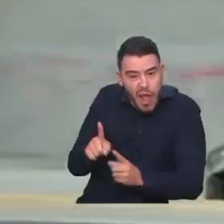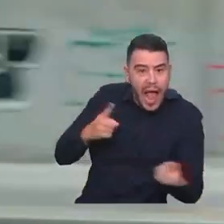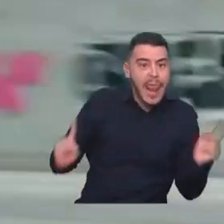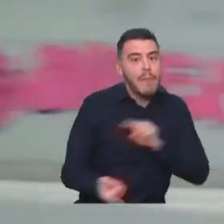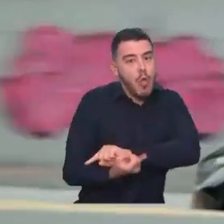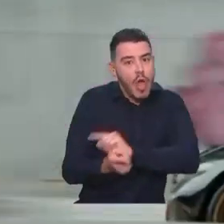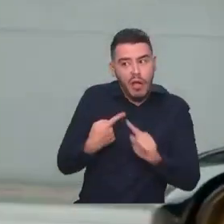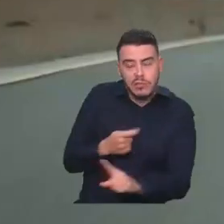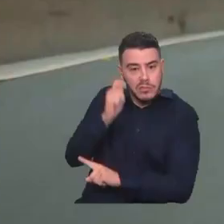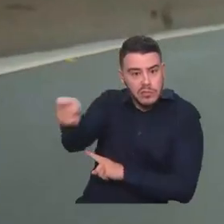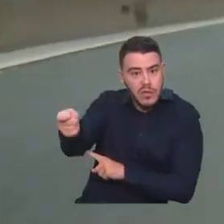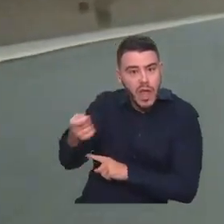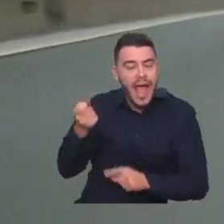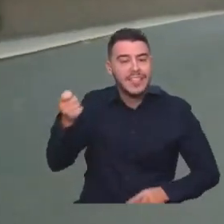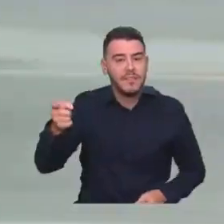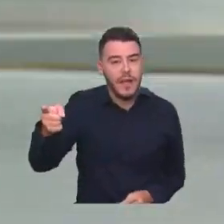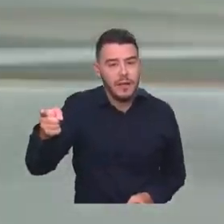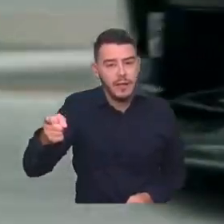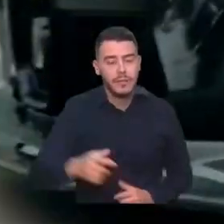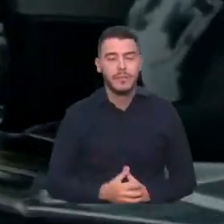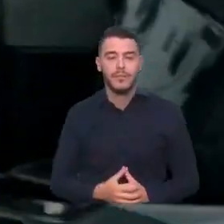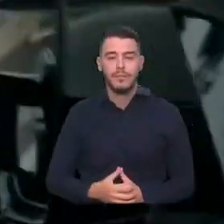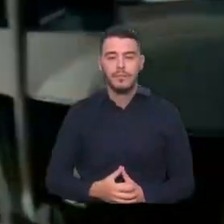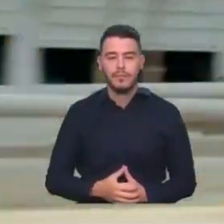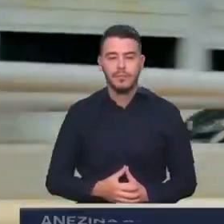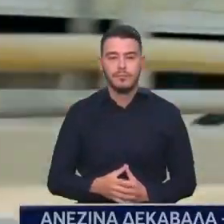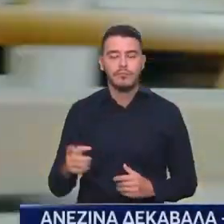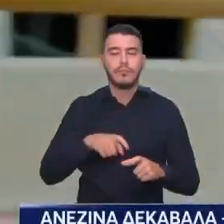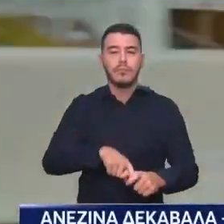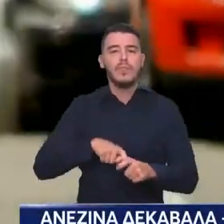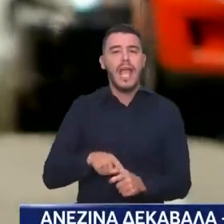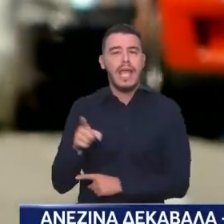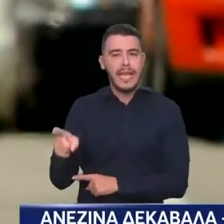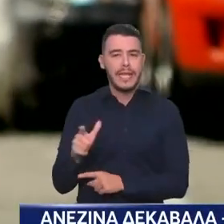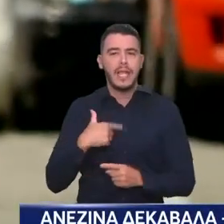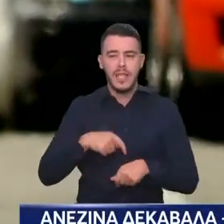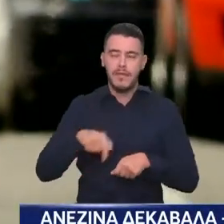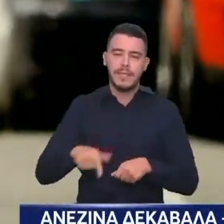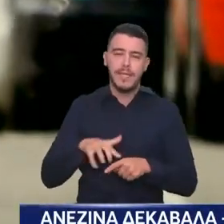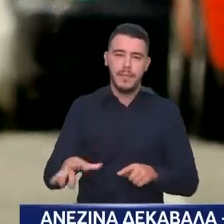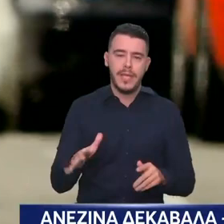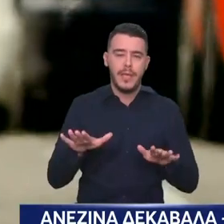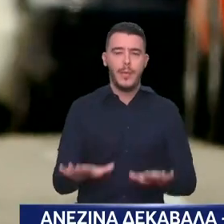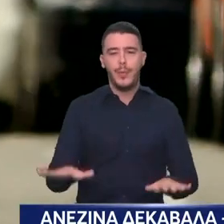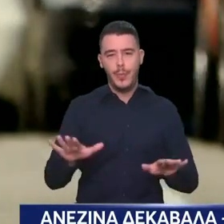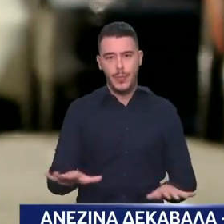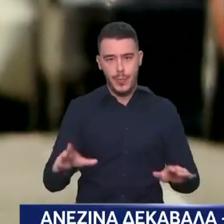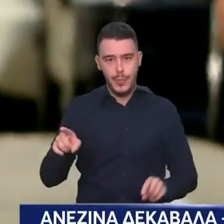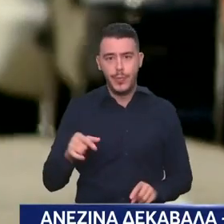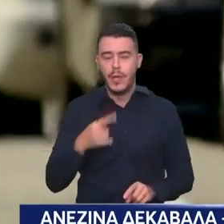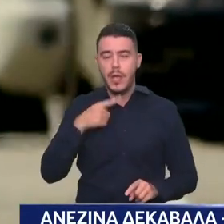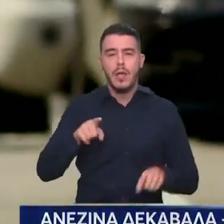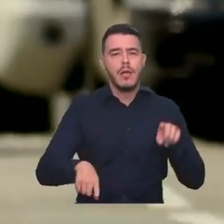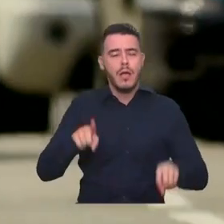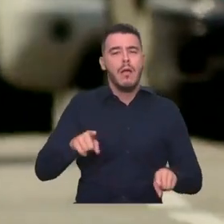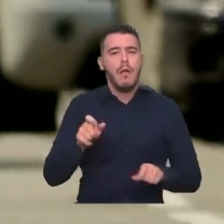Οι συζητήσεις μετά την αποκάλυψη του θέματος συνεχίζονται, με τις ασφαλιστικές να προσπαθούν να ρίξουν τους τόνους και ορισμένους οδηγούς να επικοινωνούν με τους δικηγόρους